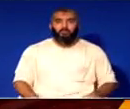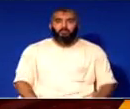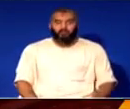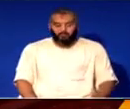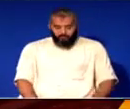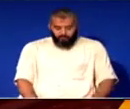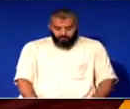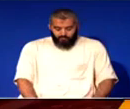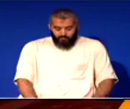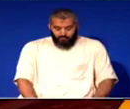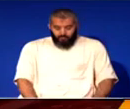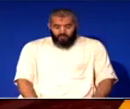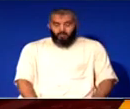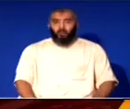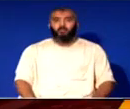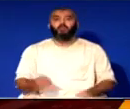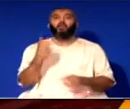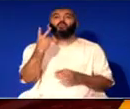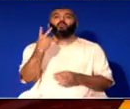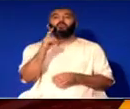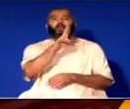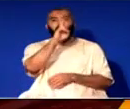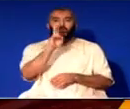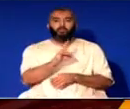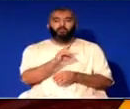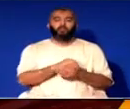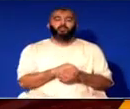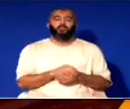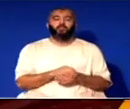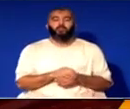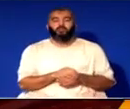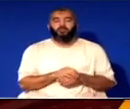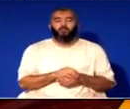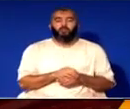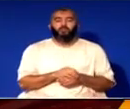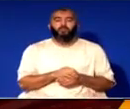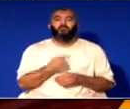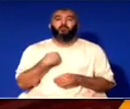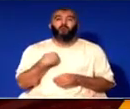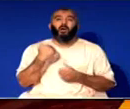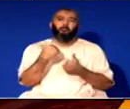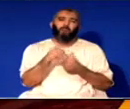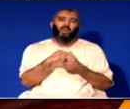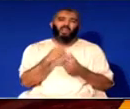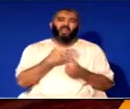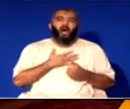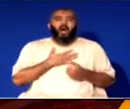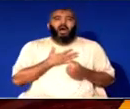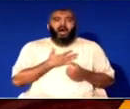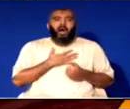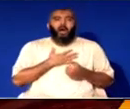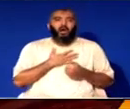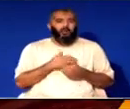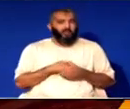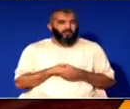نعم. والسؤال الثاني، عندي لازم كما قلت لك الغسل، قالوا لي ما